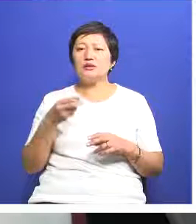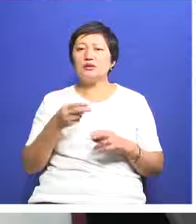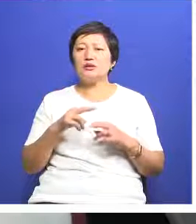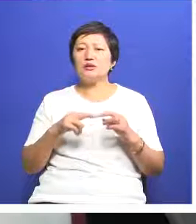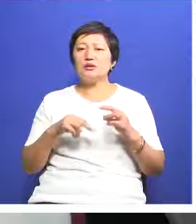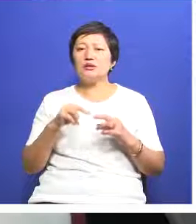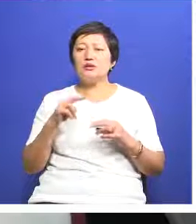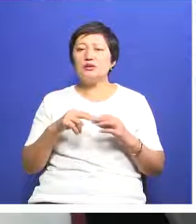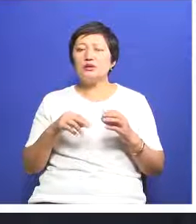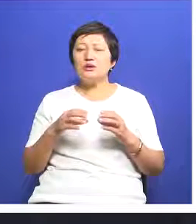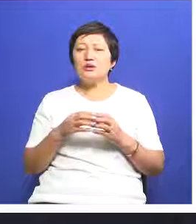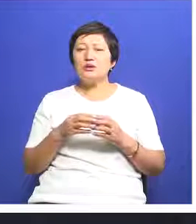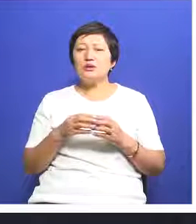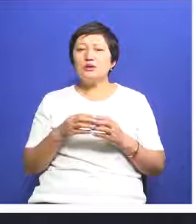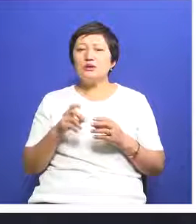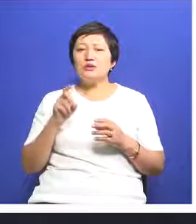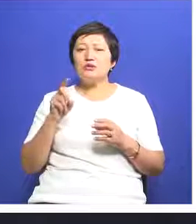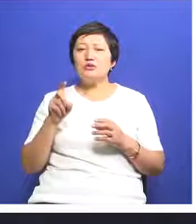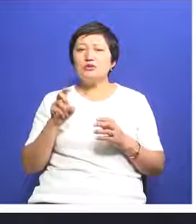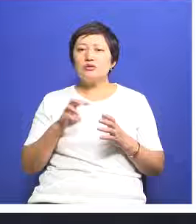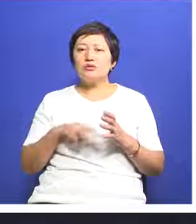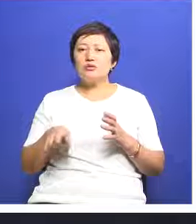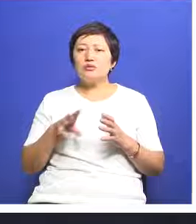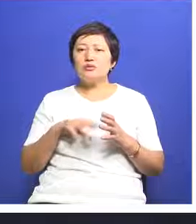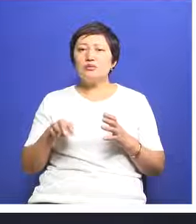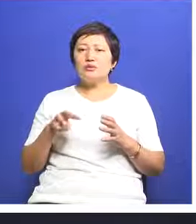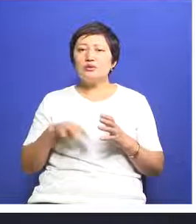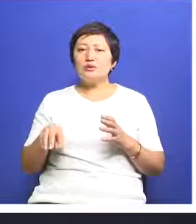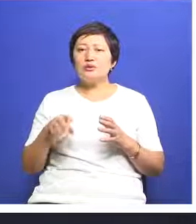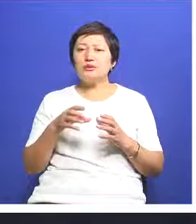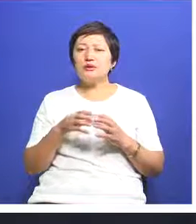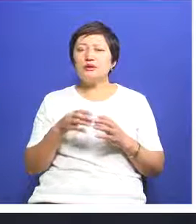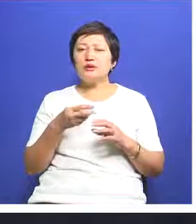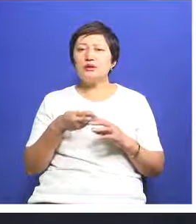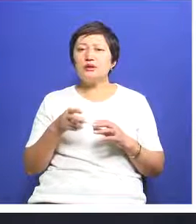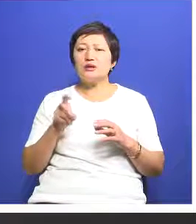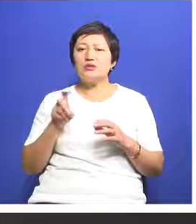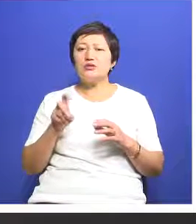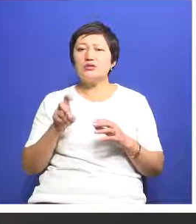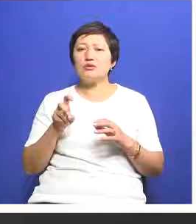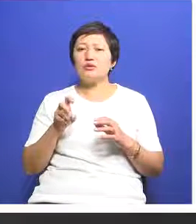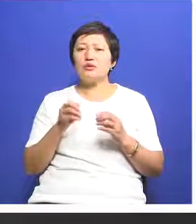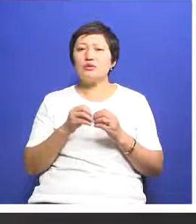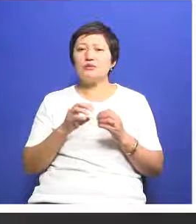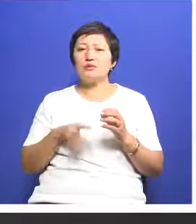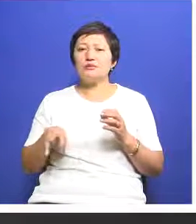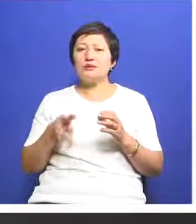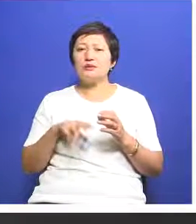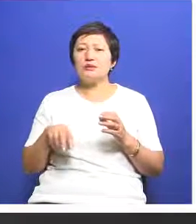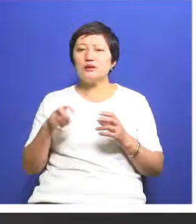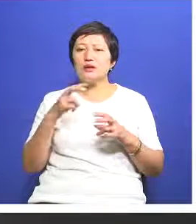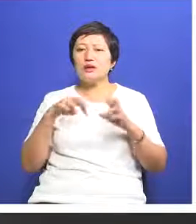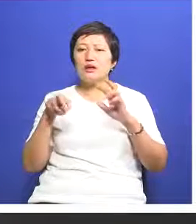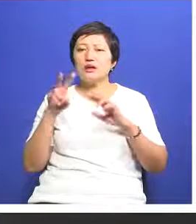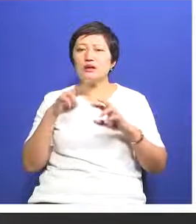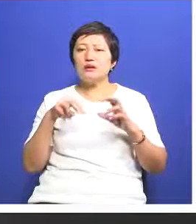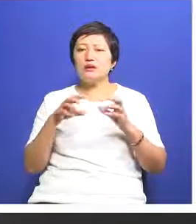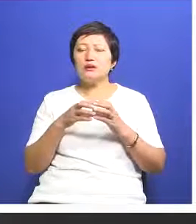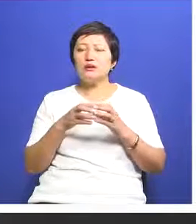құрылысы 137 миллион теңге. 115 миллион теңгесі қаралды